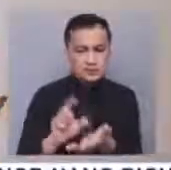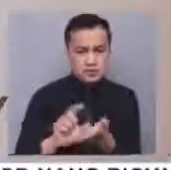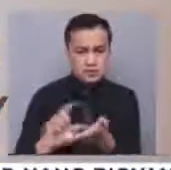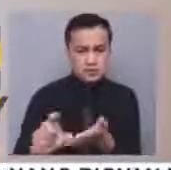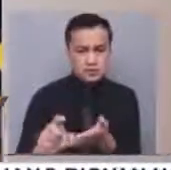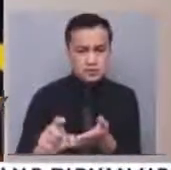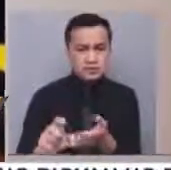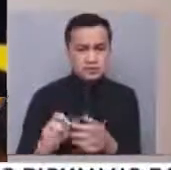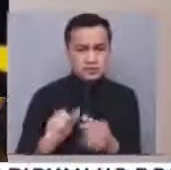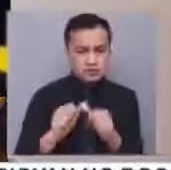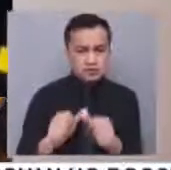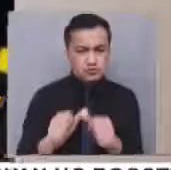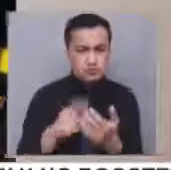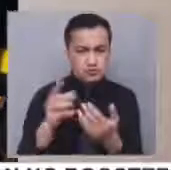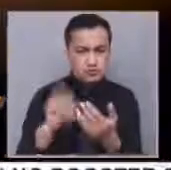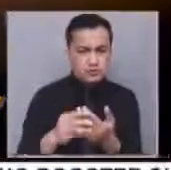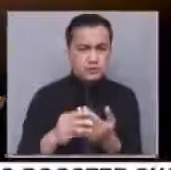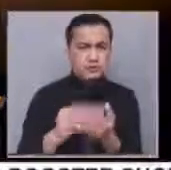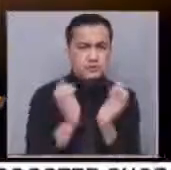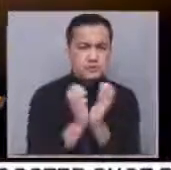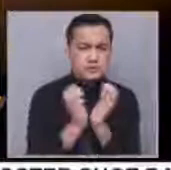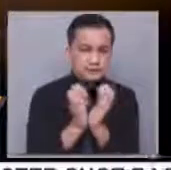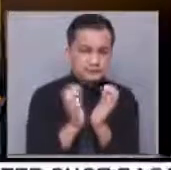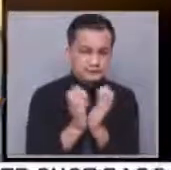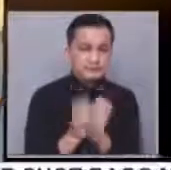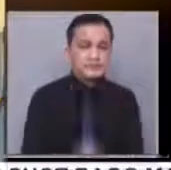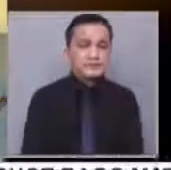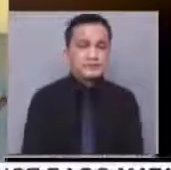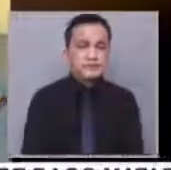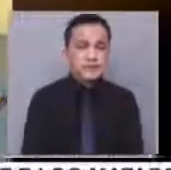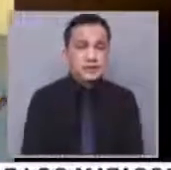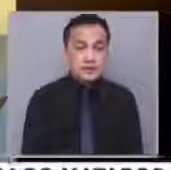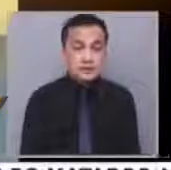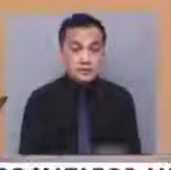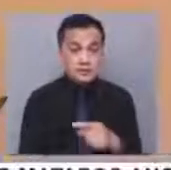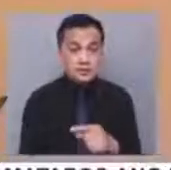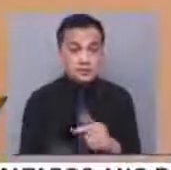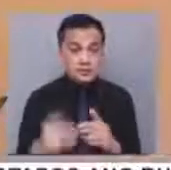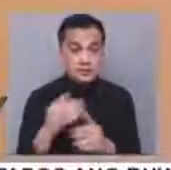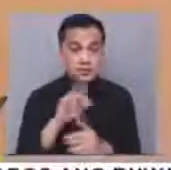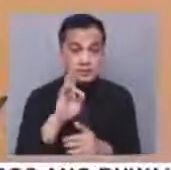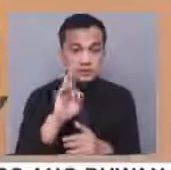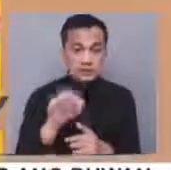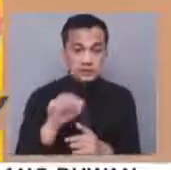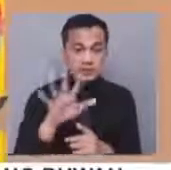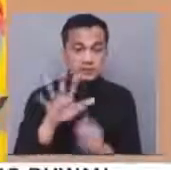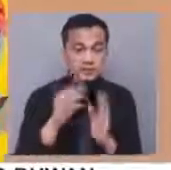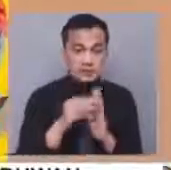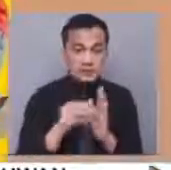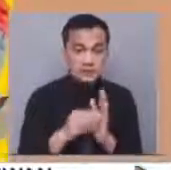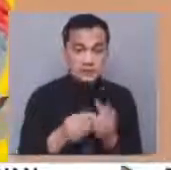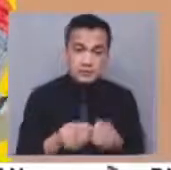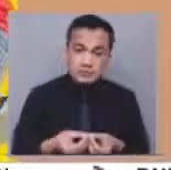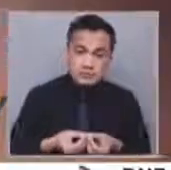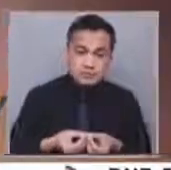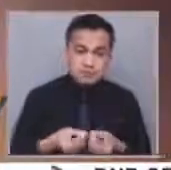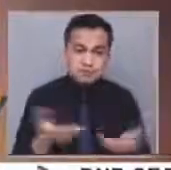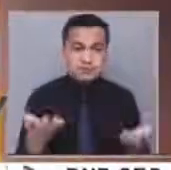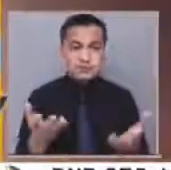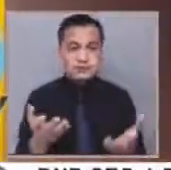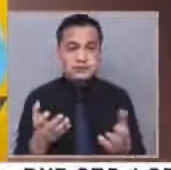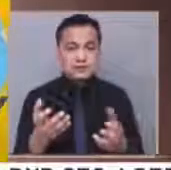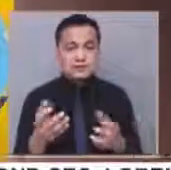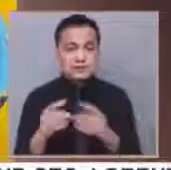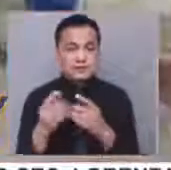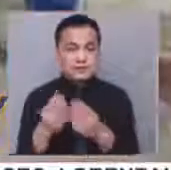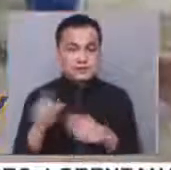ng Department of Social Welfare and Development, kung saan higit 7.5 milyon pesos ang naipamahagi ng kagawaran sa iba't ibang barangay